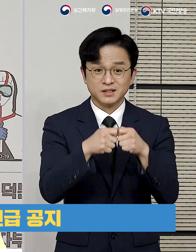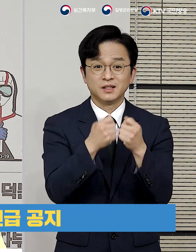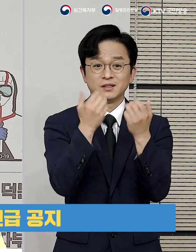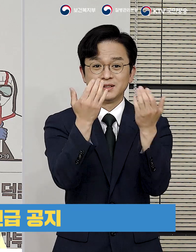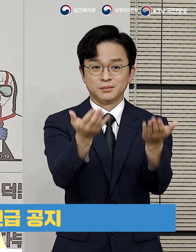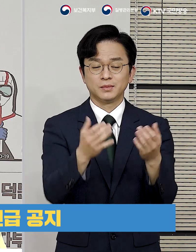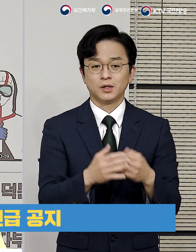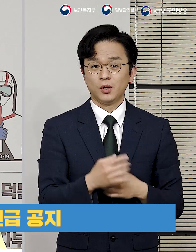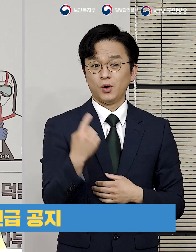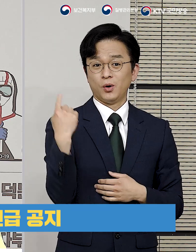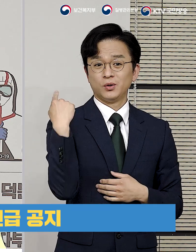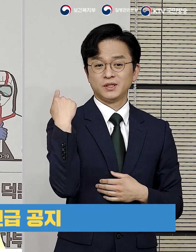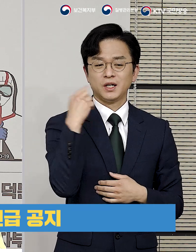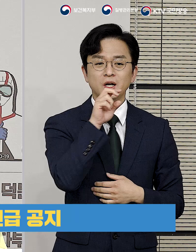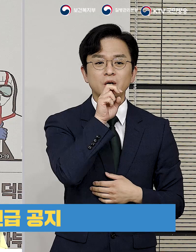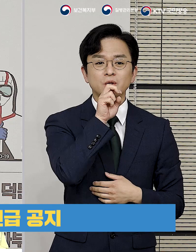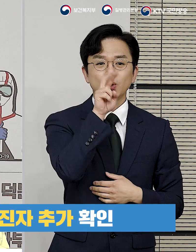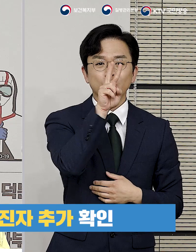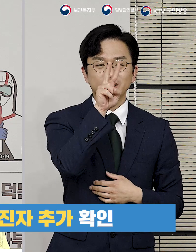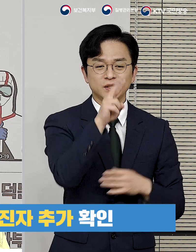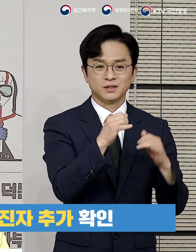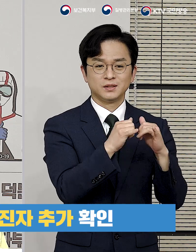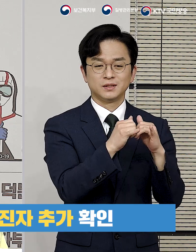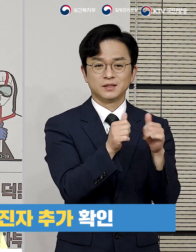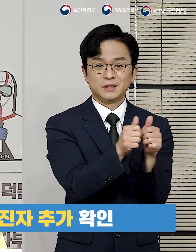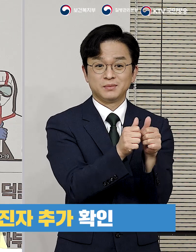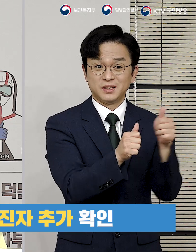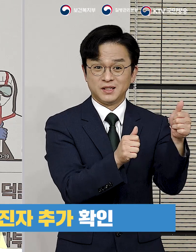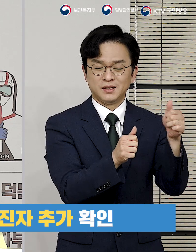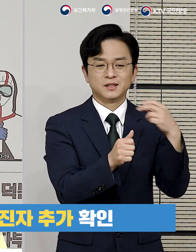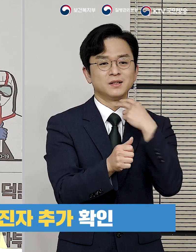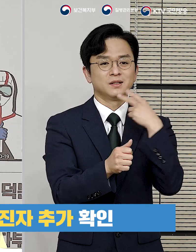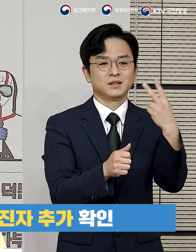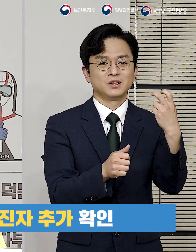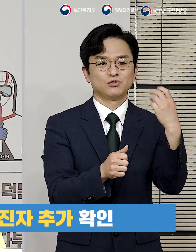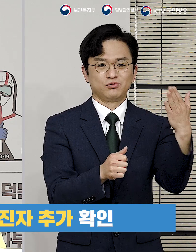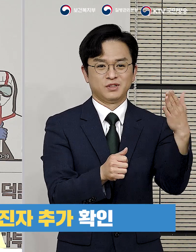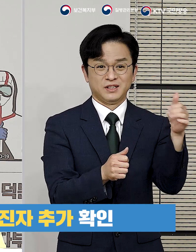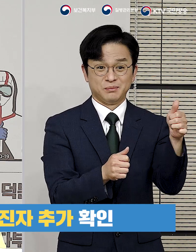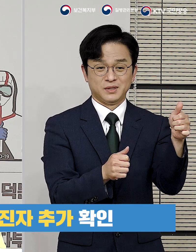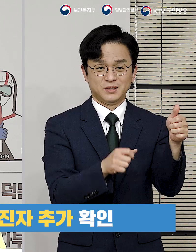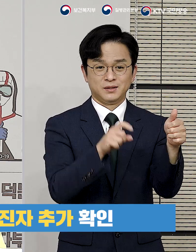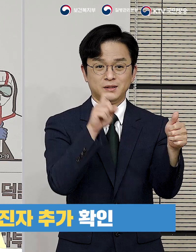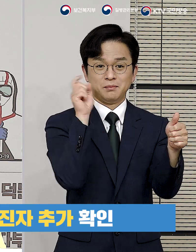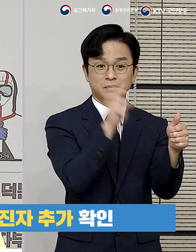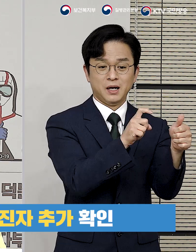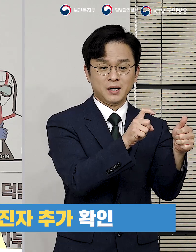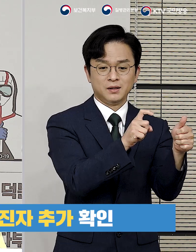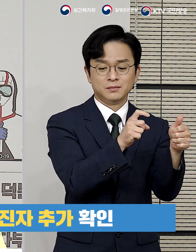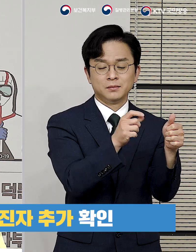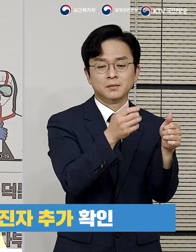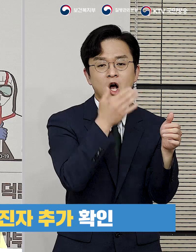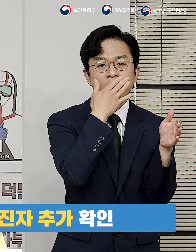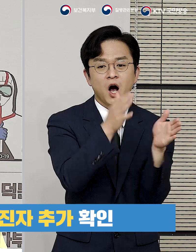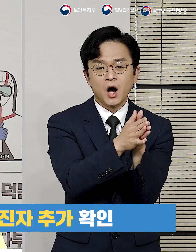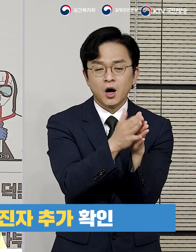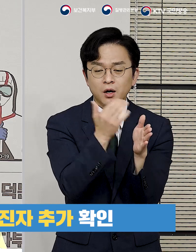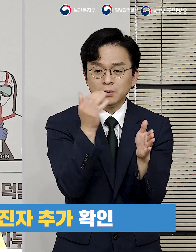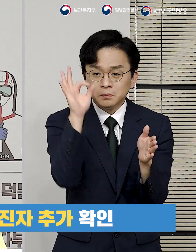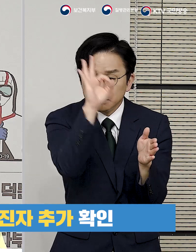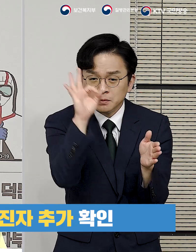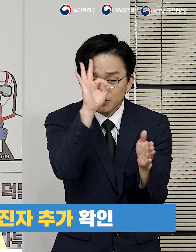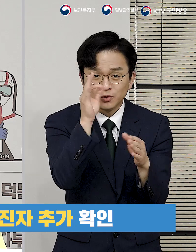같이 말씀드리도록 하겠습니다. 어제 용인 지역에서 확인된 29세